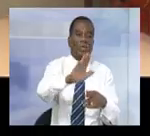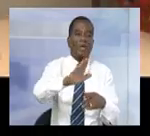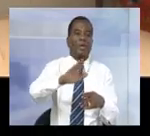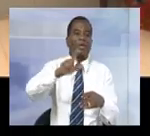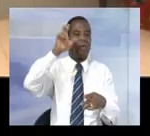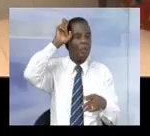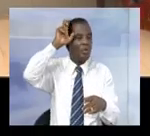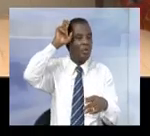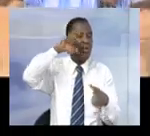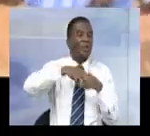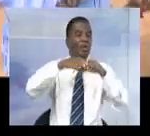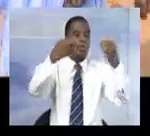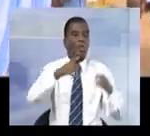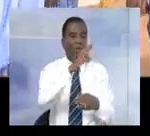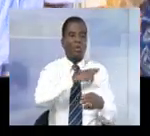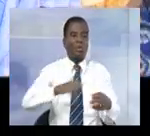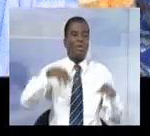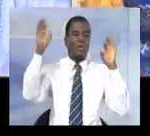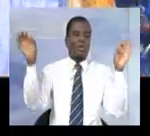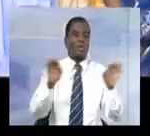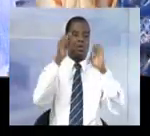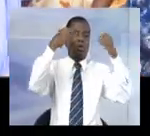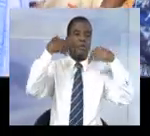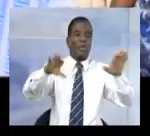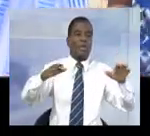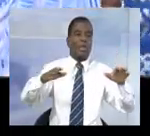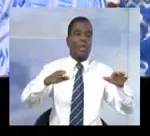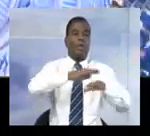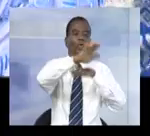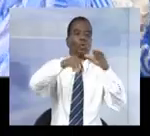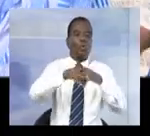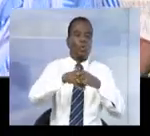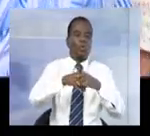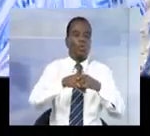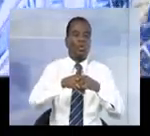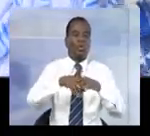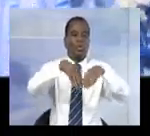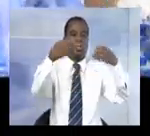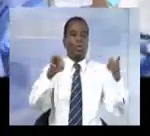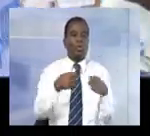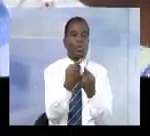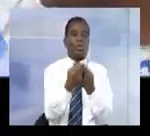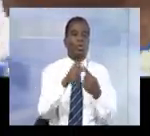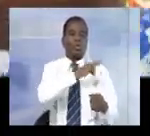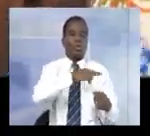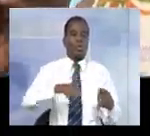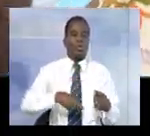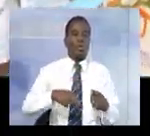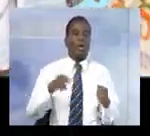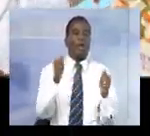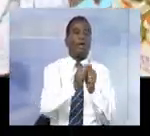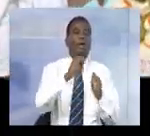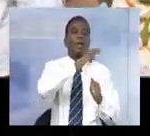cour royale de l'Indénié. Cette cérémonie terminée, toute la cour royale de l'Indénié, avec en tête les rois